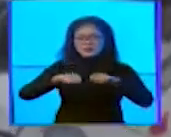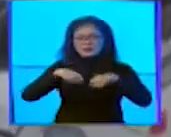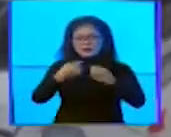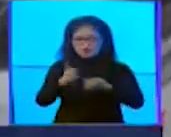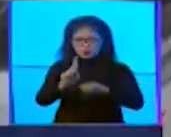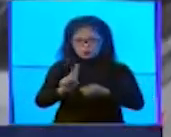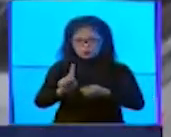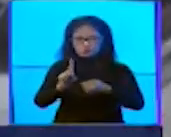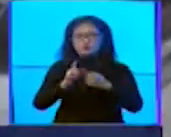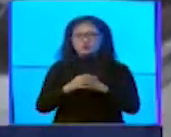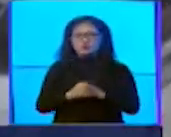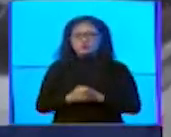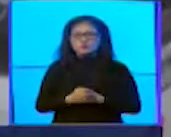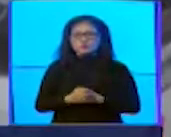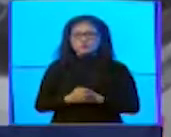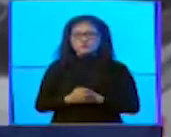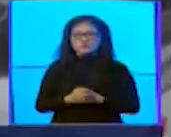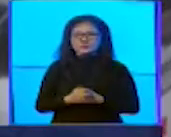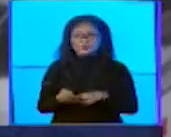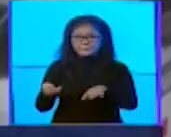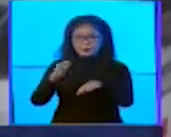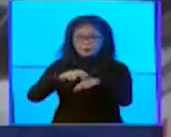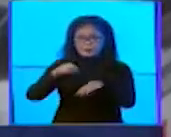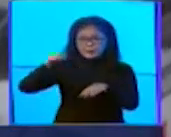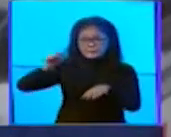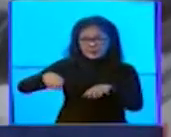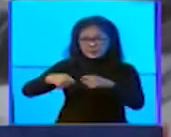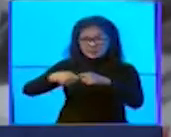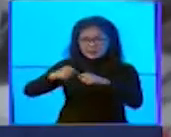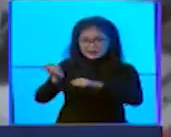Pengguna jasa yang mau melakukan rapid di bandara,